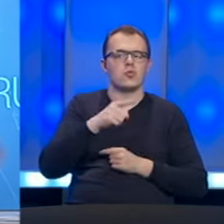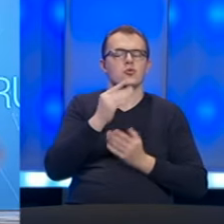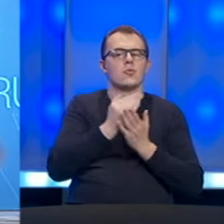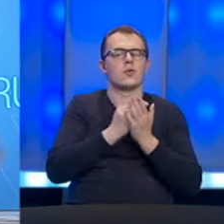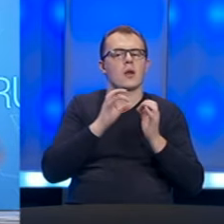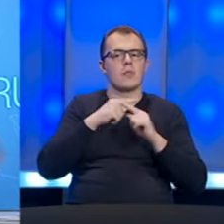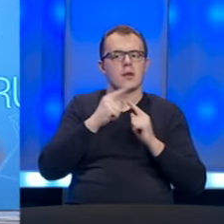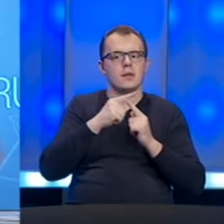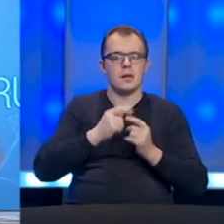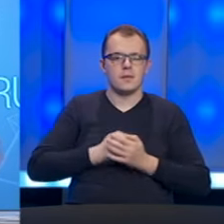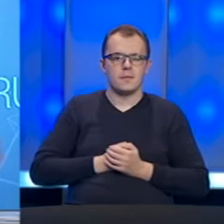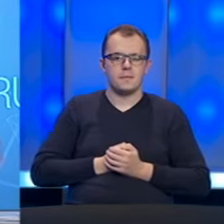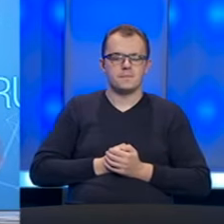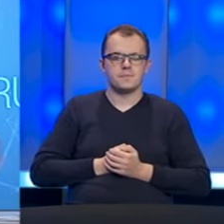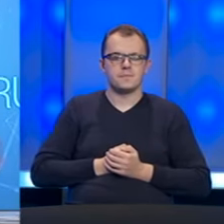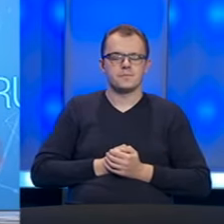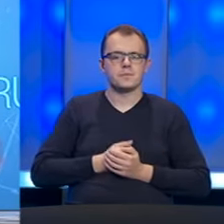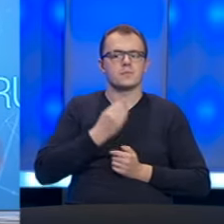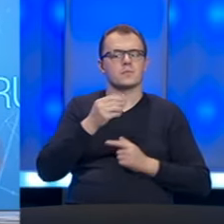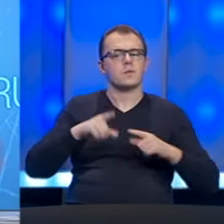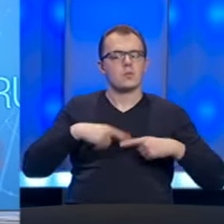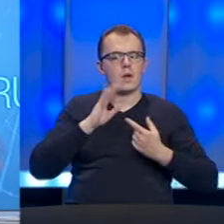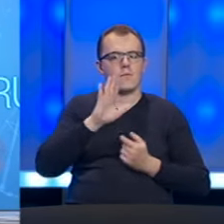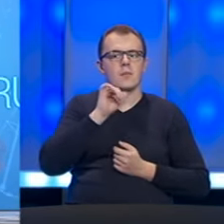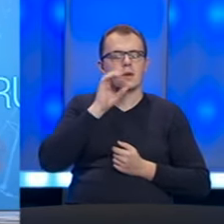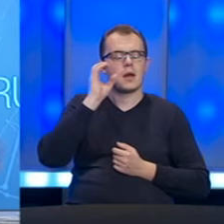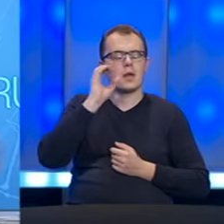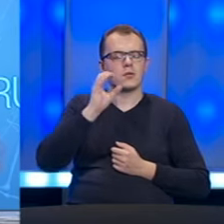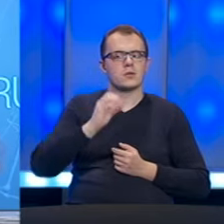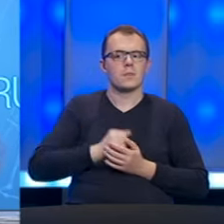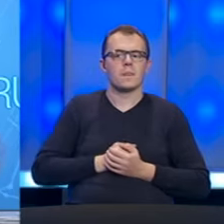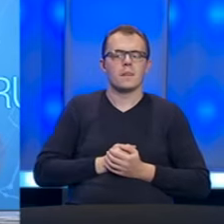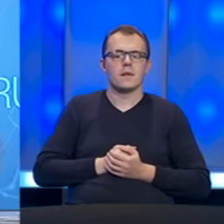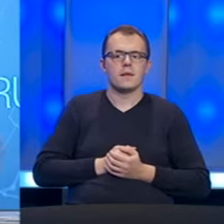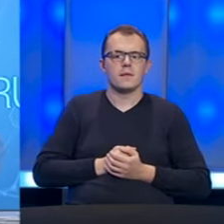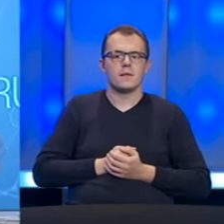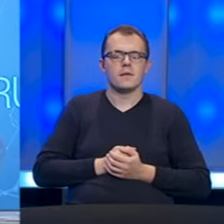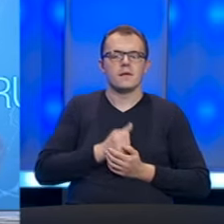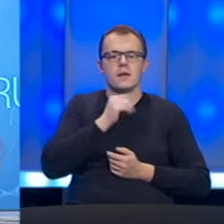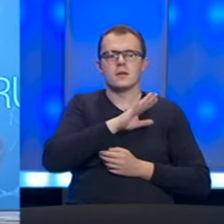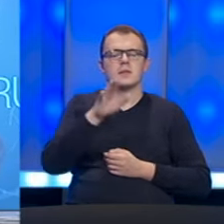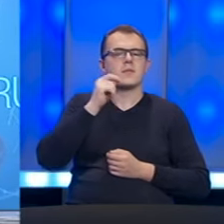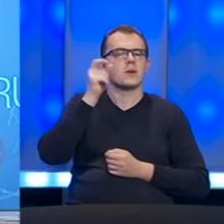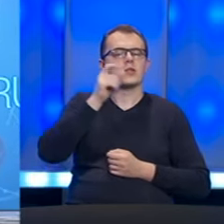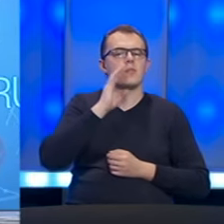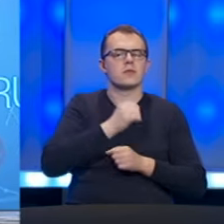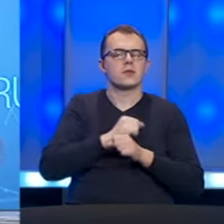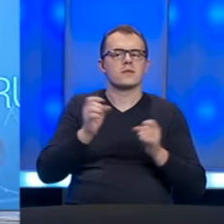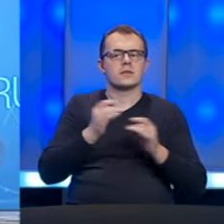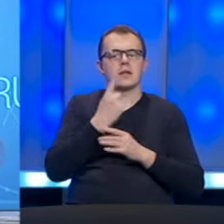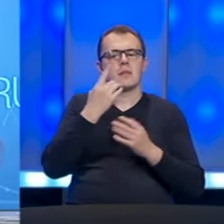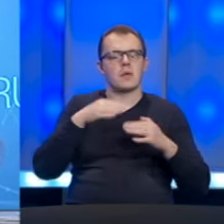program BH. Dobro jutro vama i gledalci BH televizije i svim građanima Bosne i Hercegovine, sretan 1.